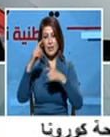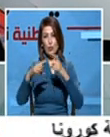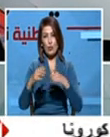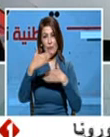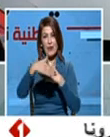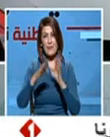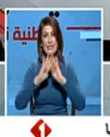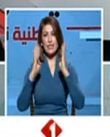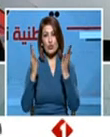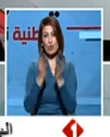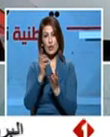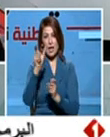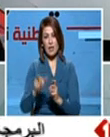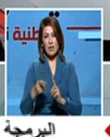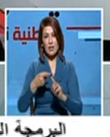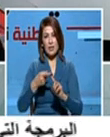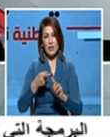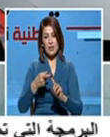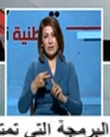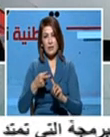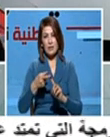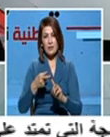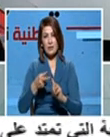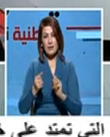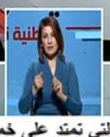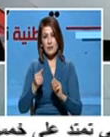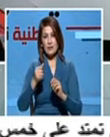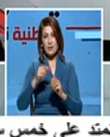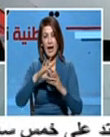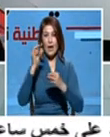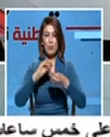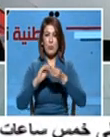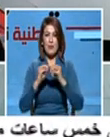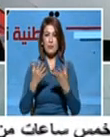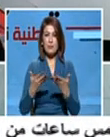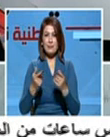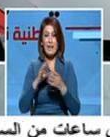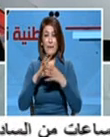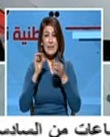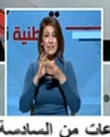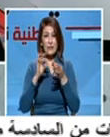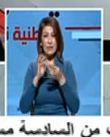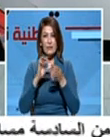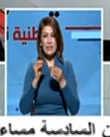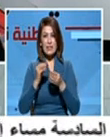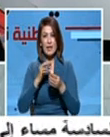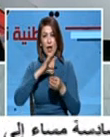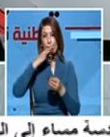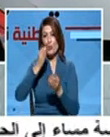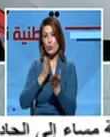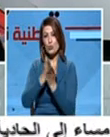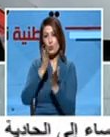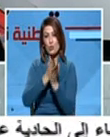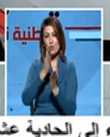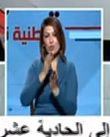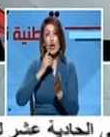الخاصة من معناها الحال الحصول، معناها هما في العادة ياخذوا أكور بريالابل من الكنام،